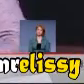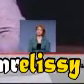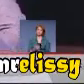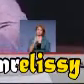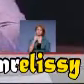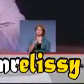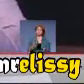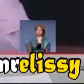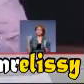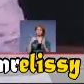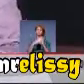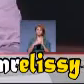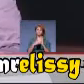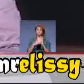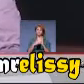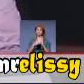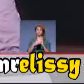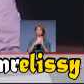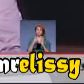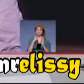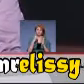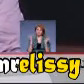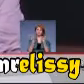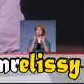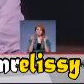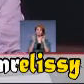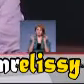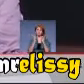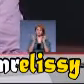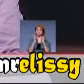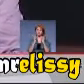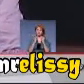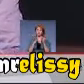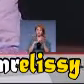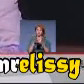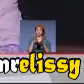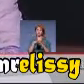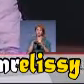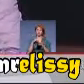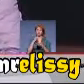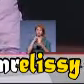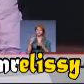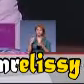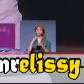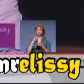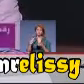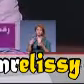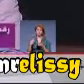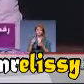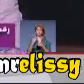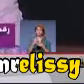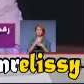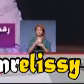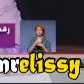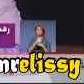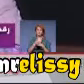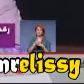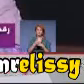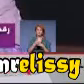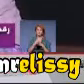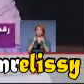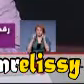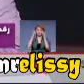واخيرا الخناقه مشتعله بين المحافظات بعد قرارات التقسيم الجديده